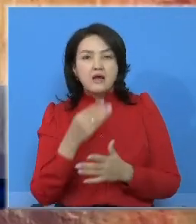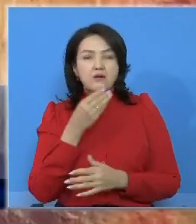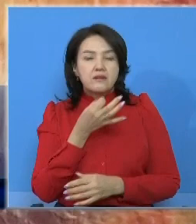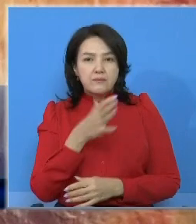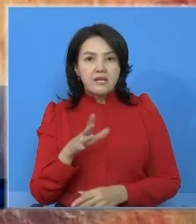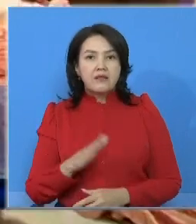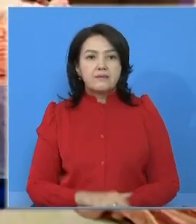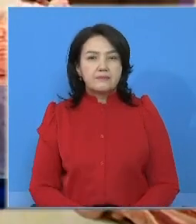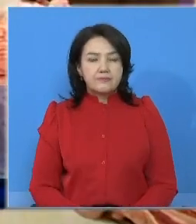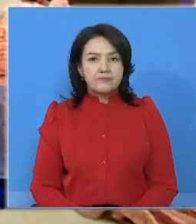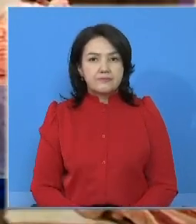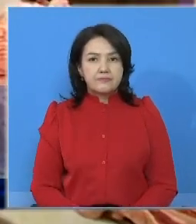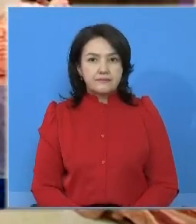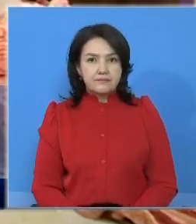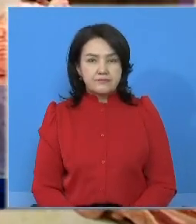нравится.